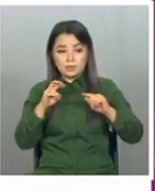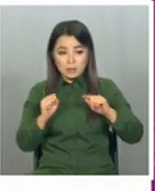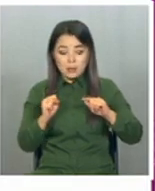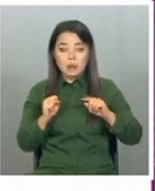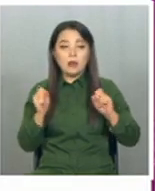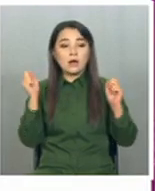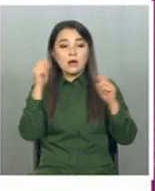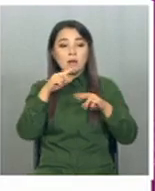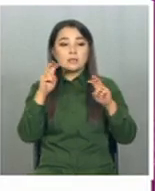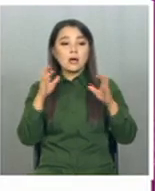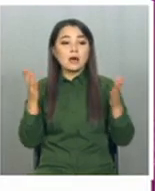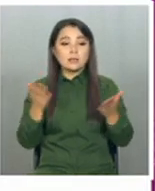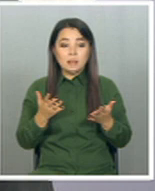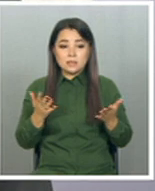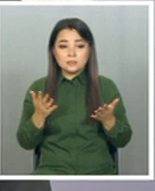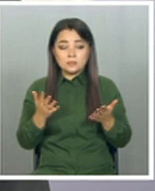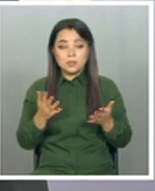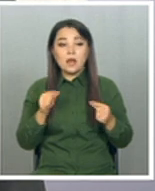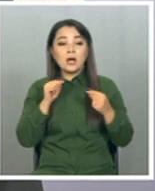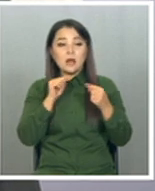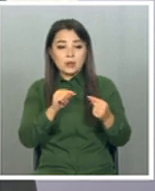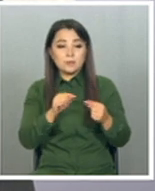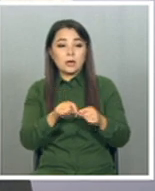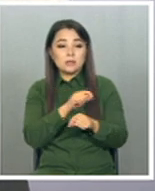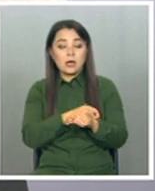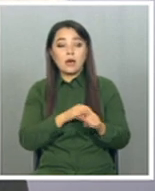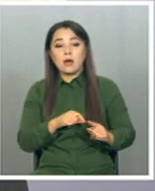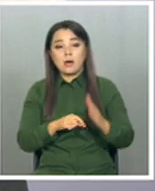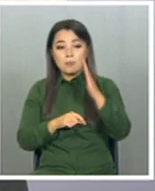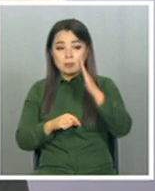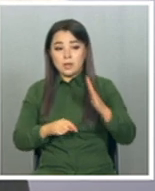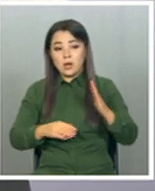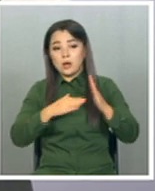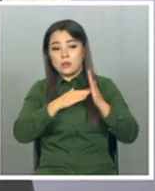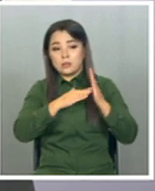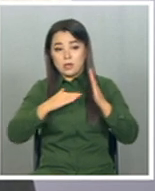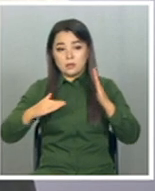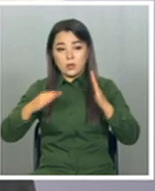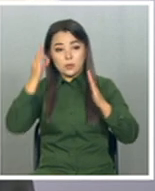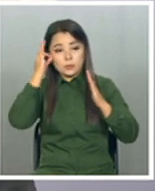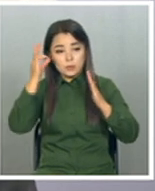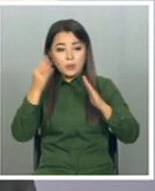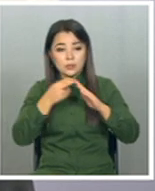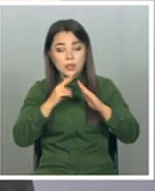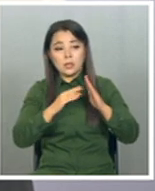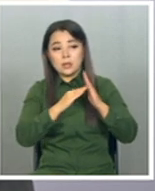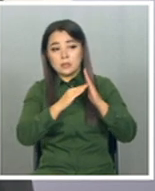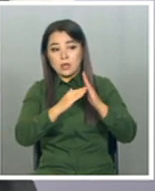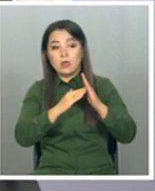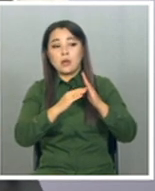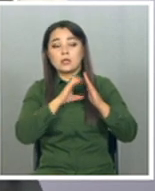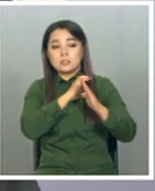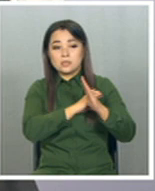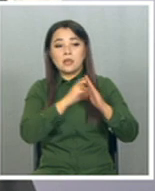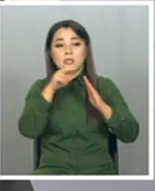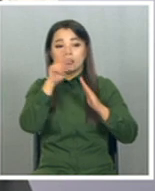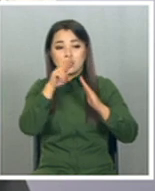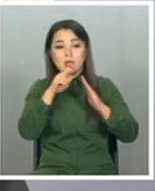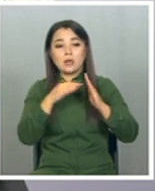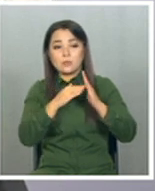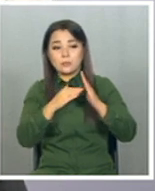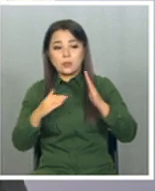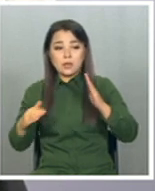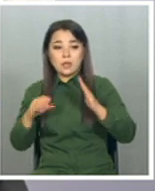анықтамасы қандай еді? Қарама-қарсы қабырғаның қақ ортасы, иә, мынау E нүктесі мен O нүктесін қосатын кесінді